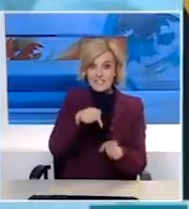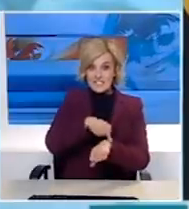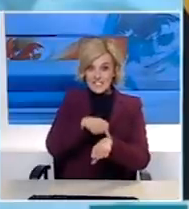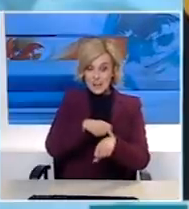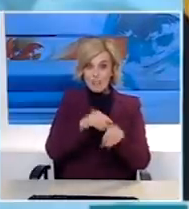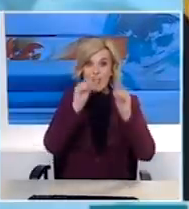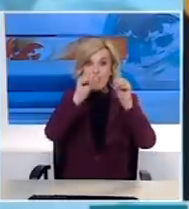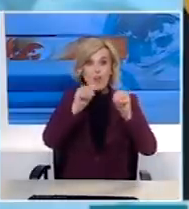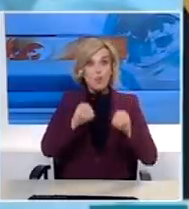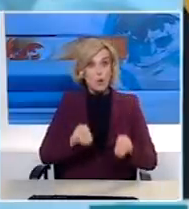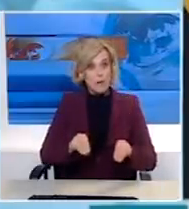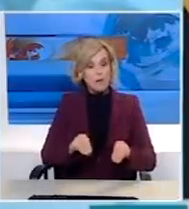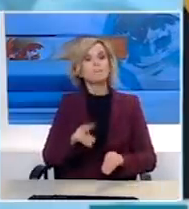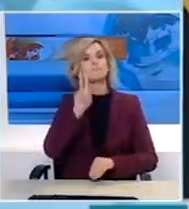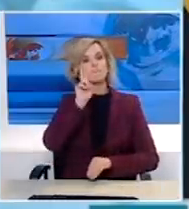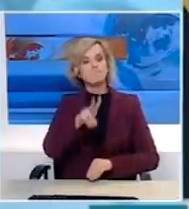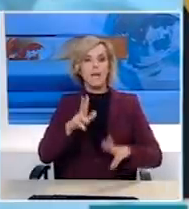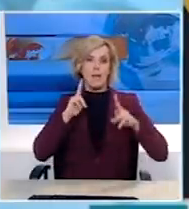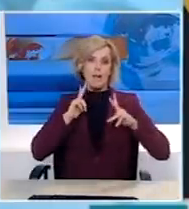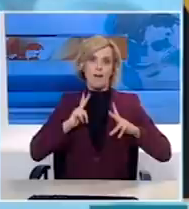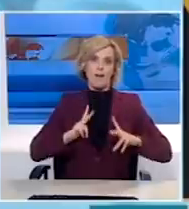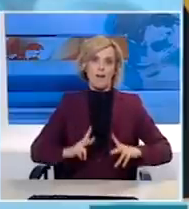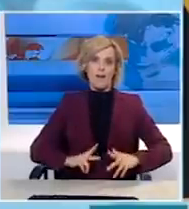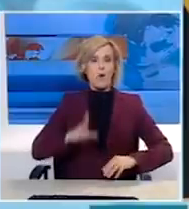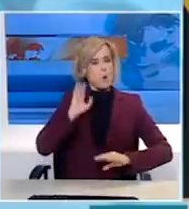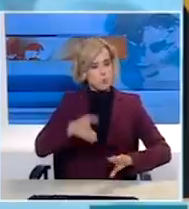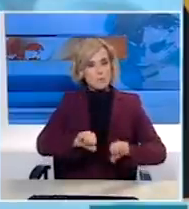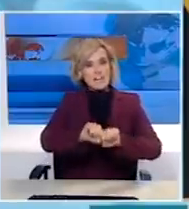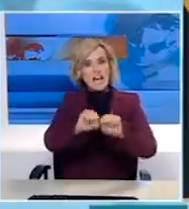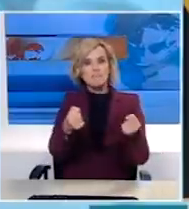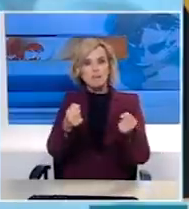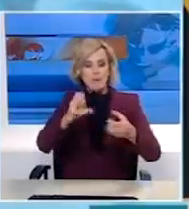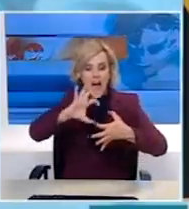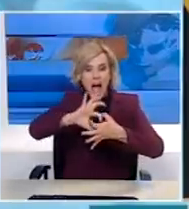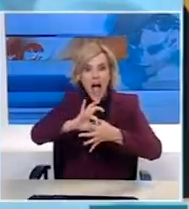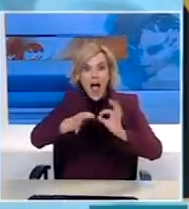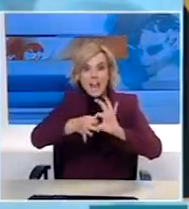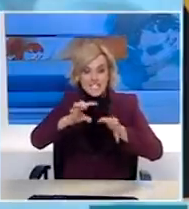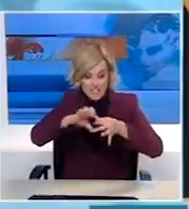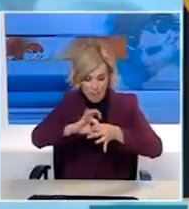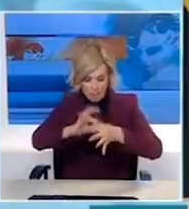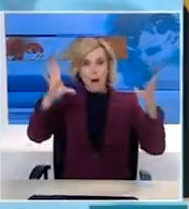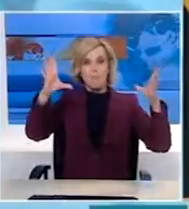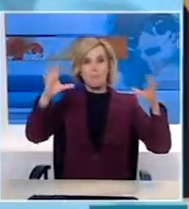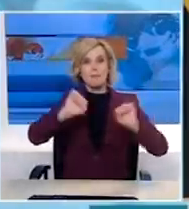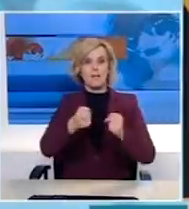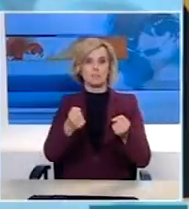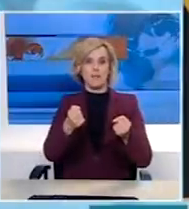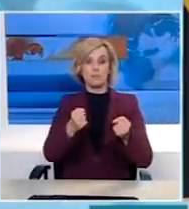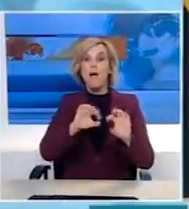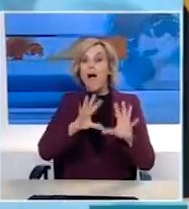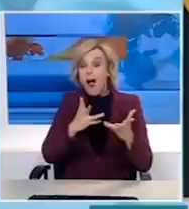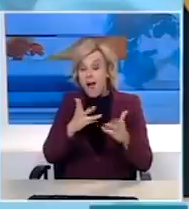μας προσπάθεια και αποδεικνύουν ότι μπορούμε να σπάσουμε την αλυσίδα μετάδοση του ιού. Αρκεί να συνεχίσουμε να τηρούμε τα